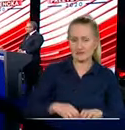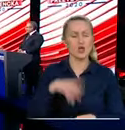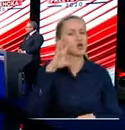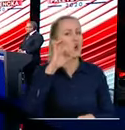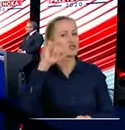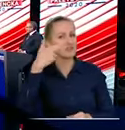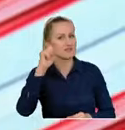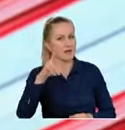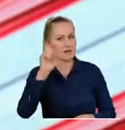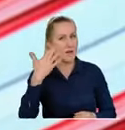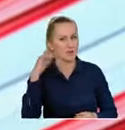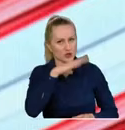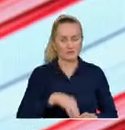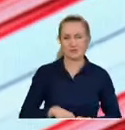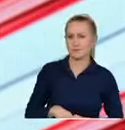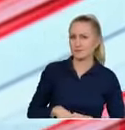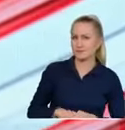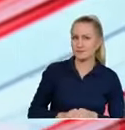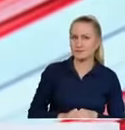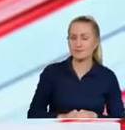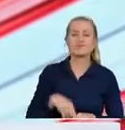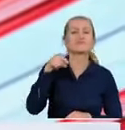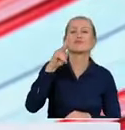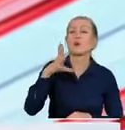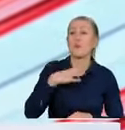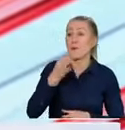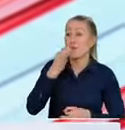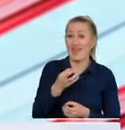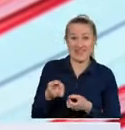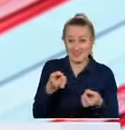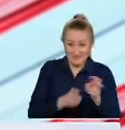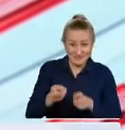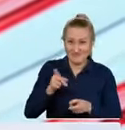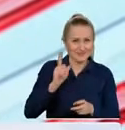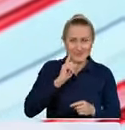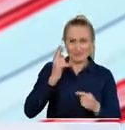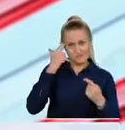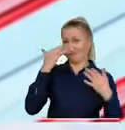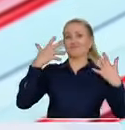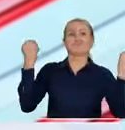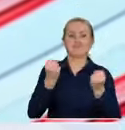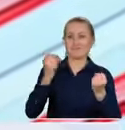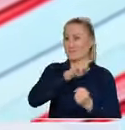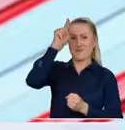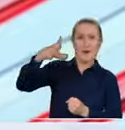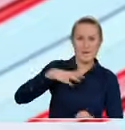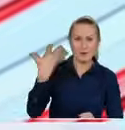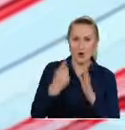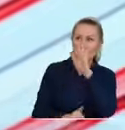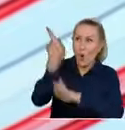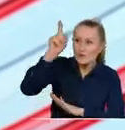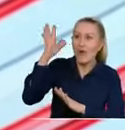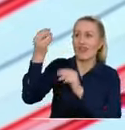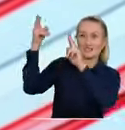Kosiniak-Kamysz. Drodzy Państwo, ten, kto układał te pytania, to musiał mieć niezły odlot. Znalazł się na matplanecie, a trzeba wrócić na Ziemię, do Polski.